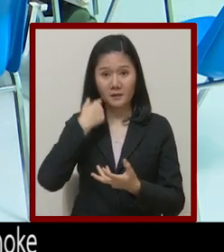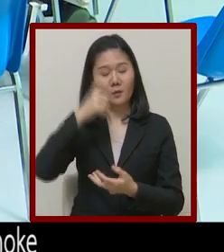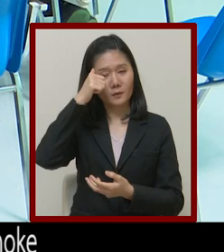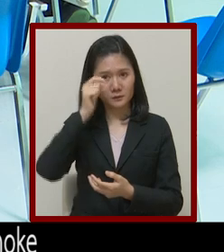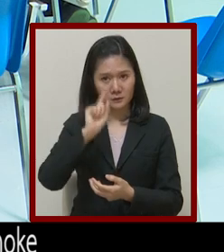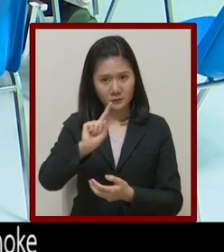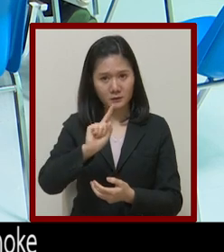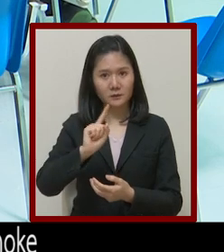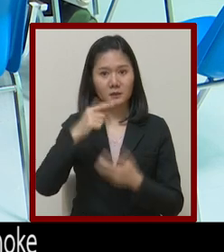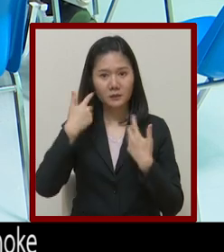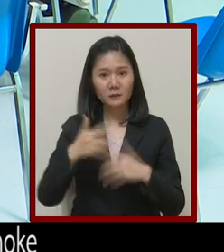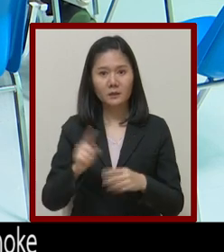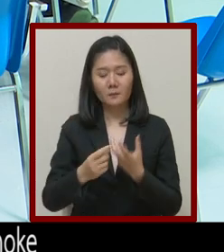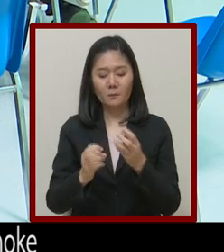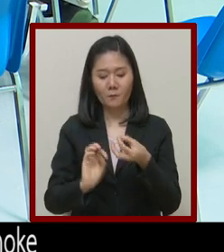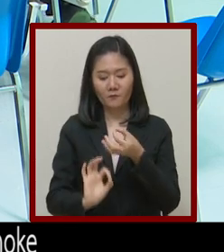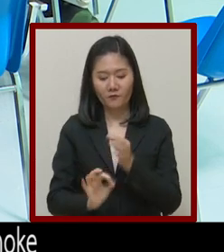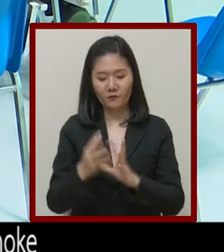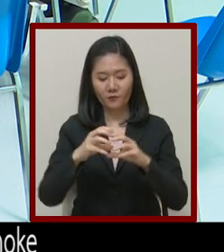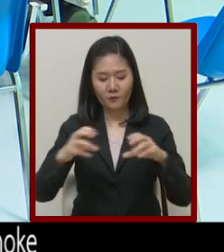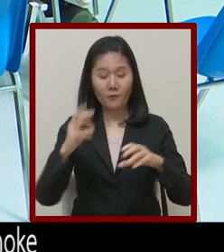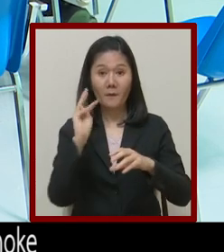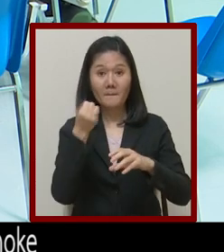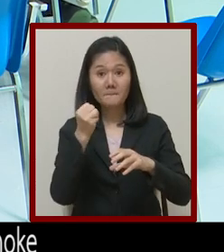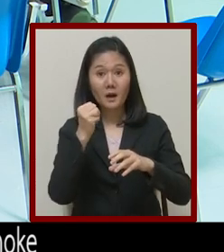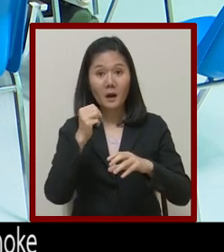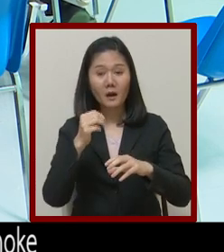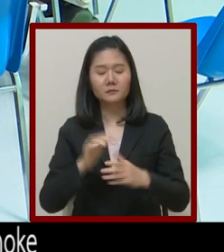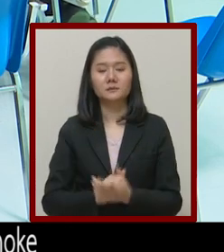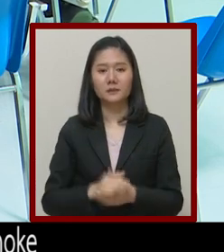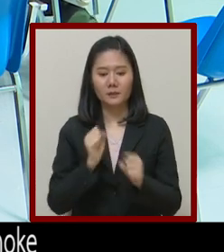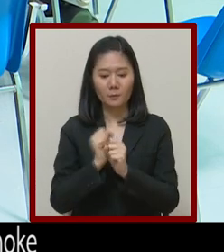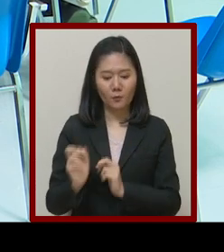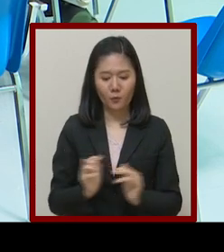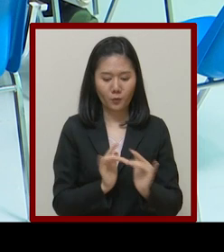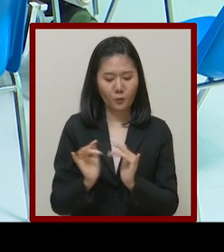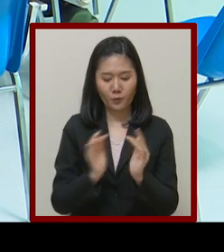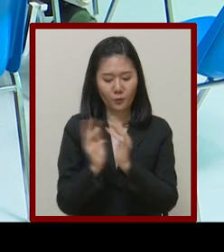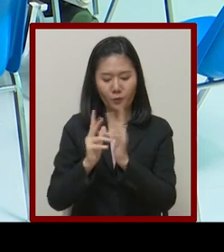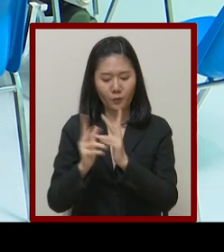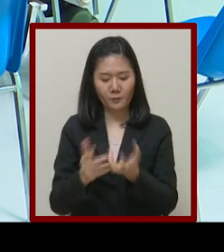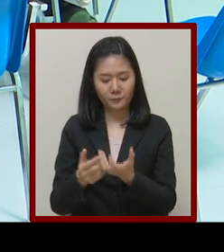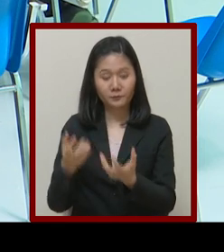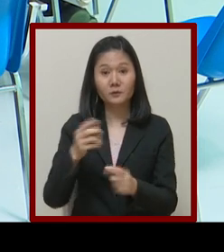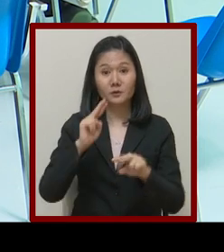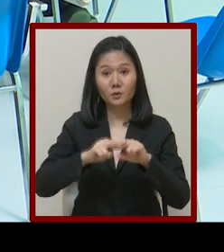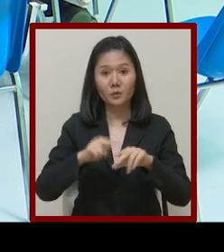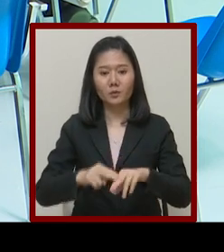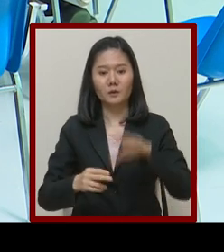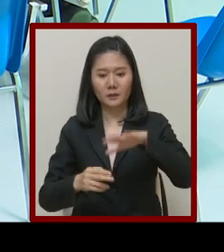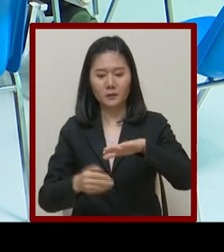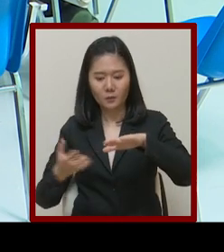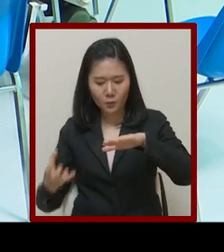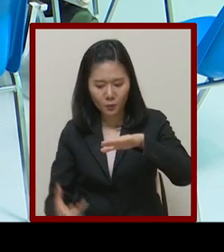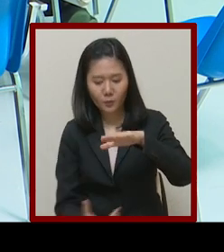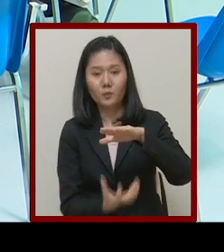1วันจากนั้นเนี่ยเอามาเผารวมกับไม้ผูจนเกิดควันขึ้นมาแล้วก็เอามาวางเอาไว้ที่ใต้เก้าอี้